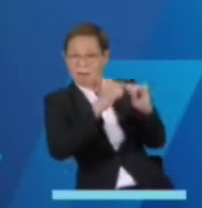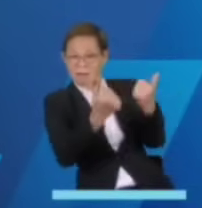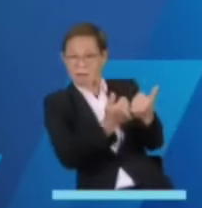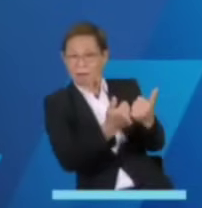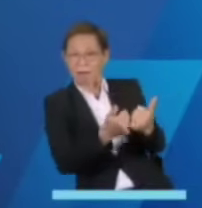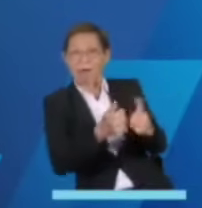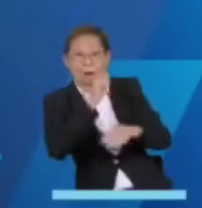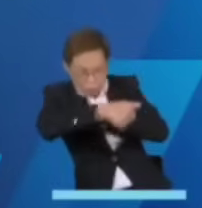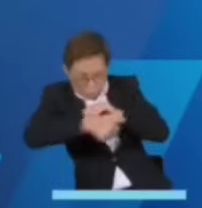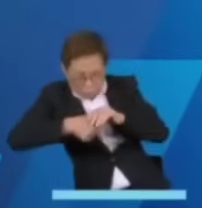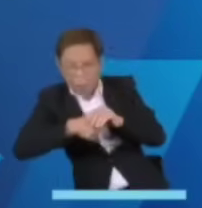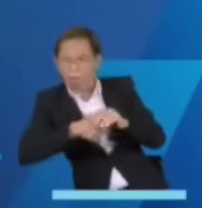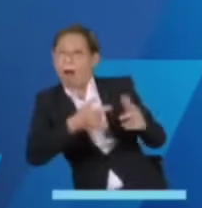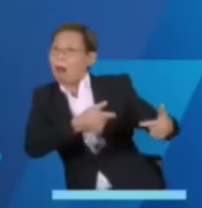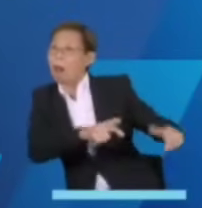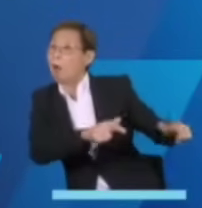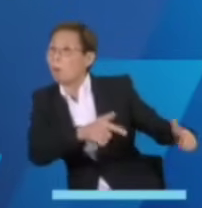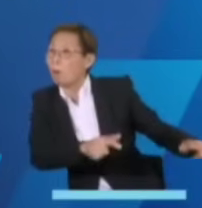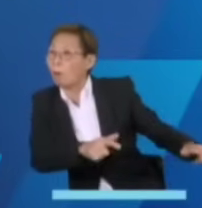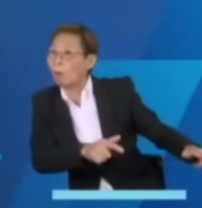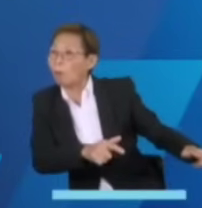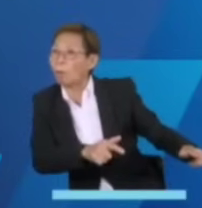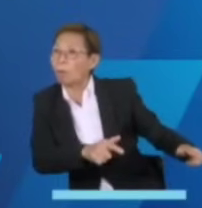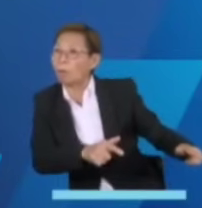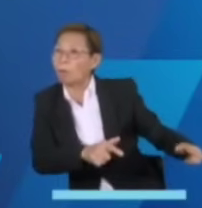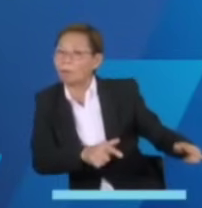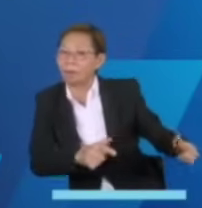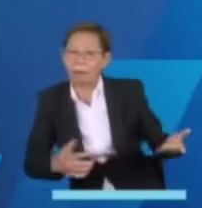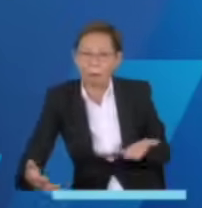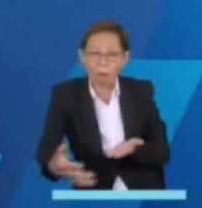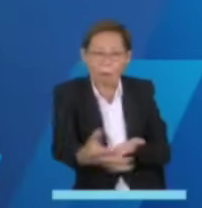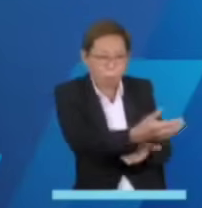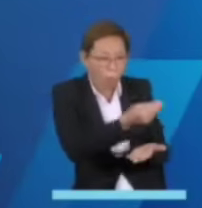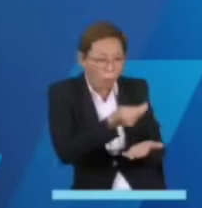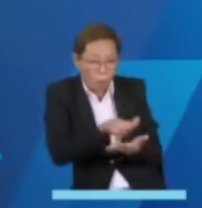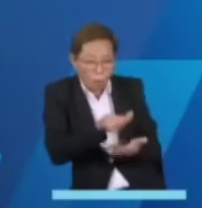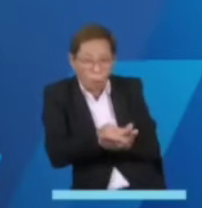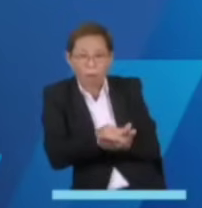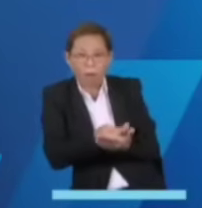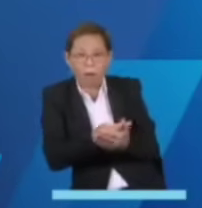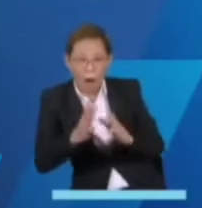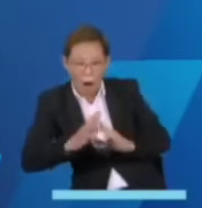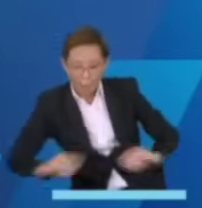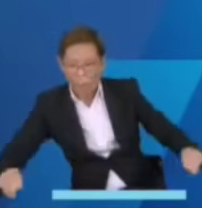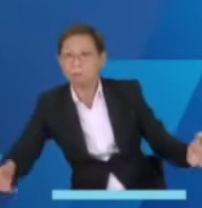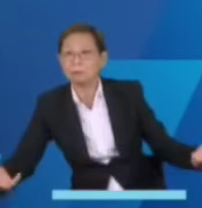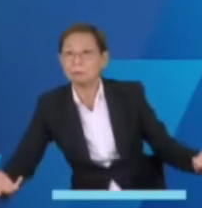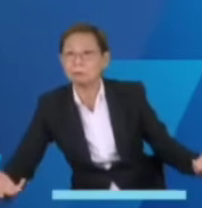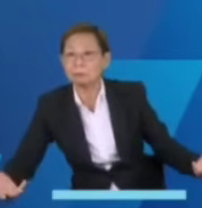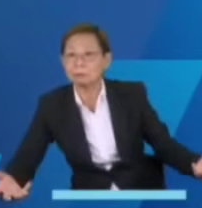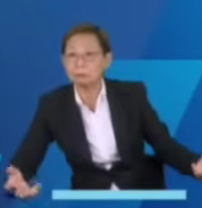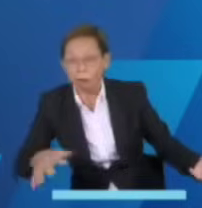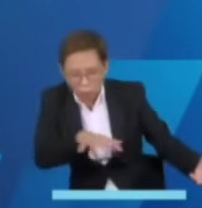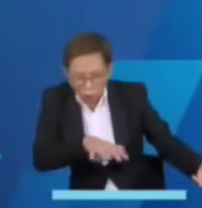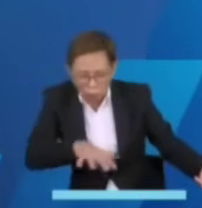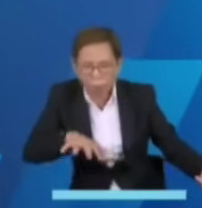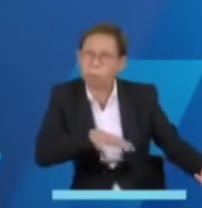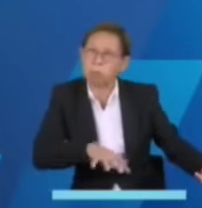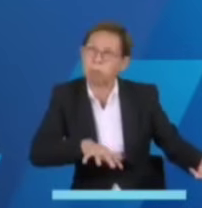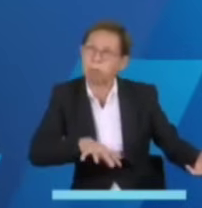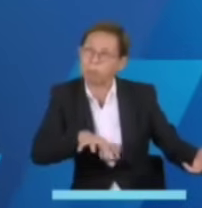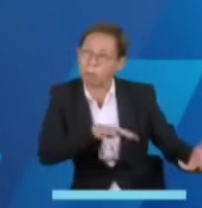Penyeludupan itu diizinkan. Hasil negara terus tiris. Dan dianggap